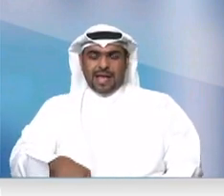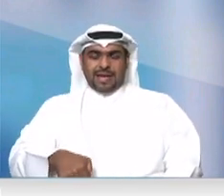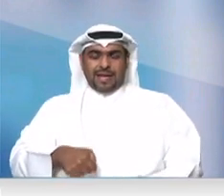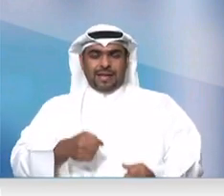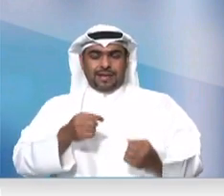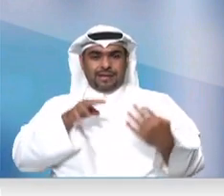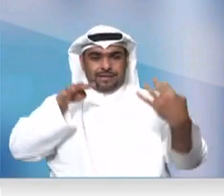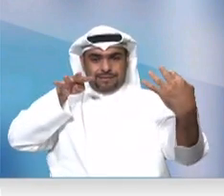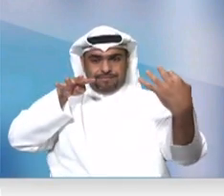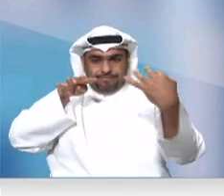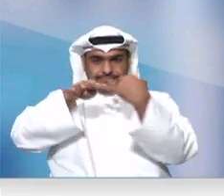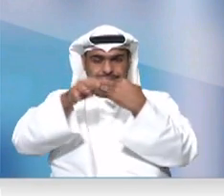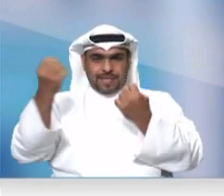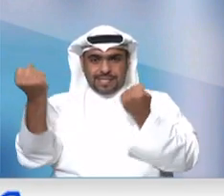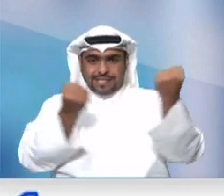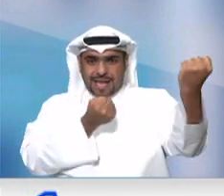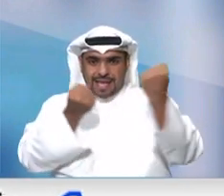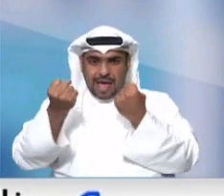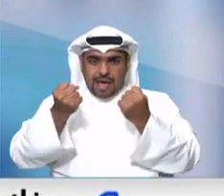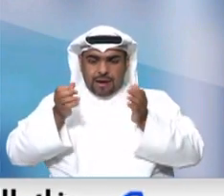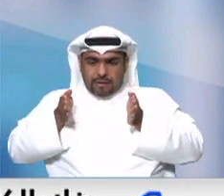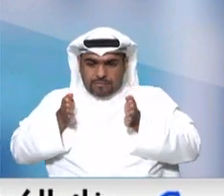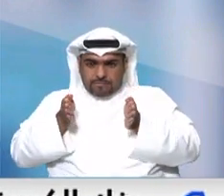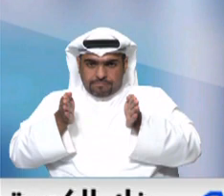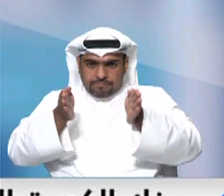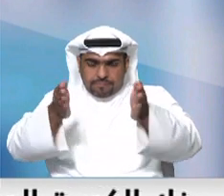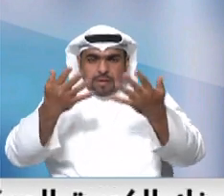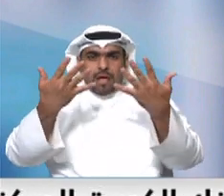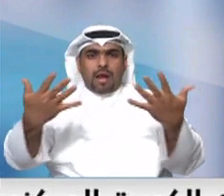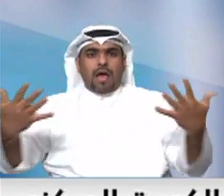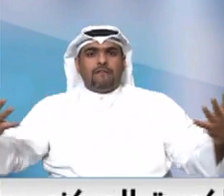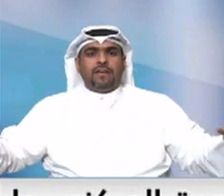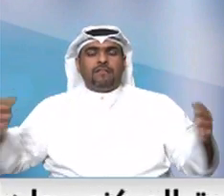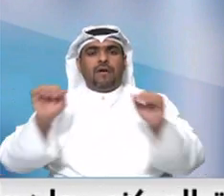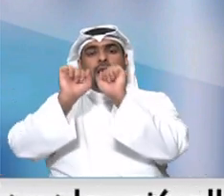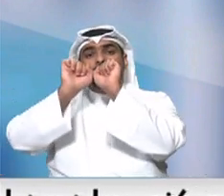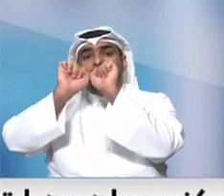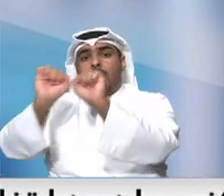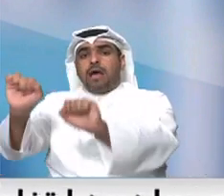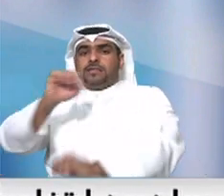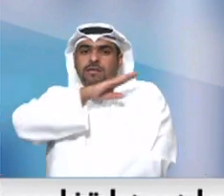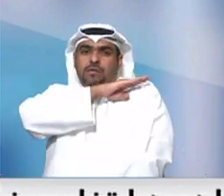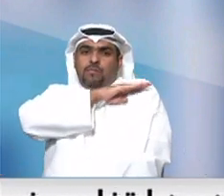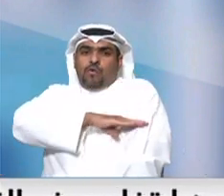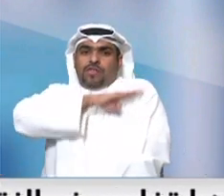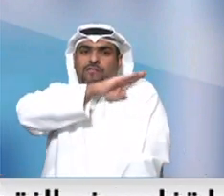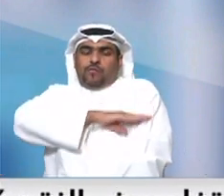في العمليات المشتركة بسهولة وانسيابية عبر المنافذ الحدودية، مما